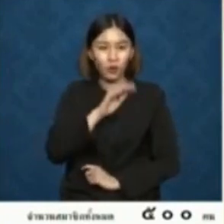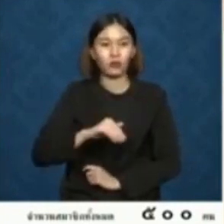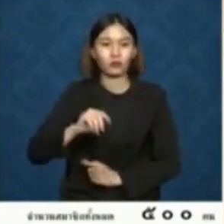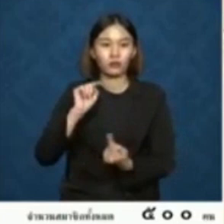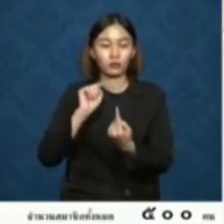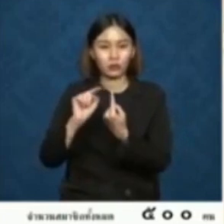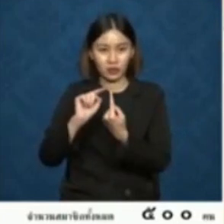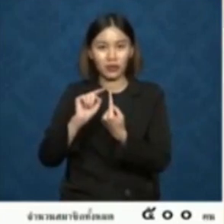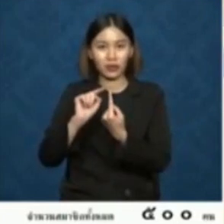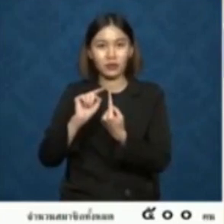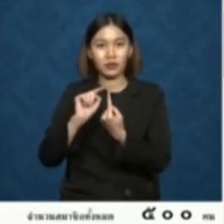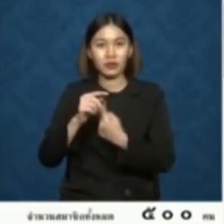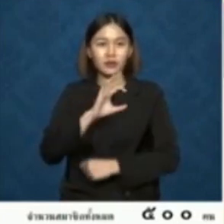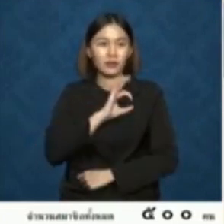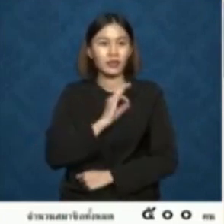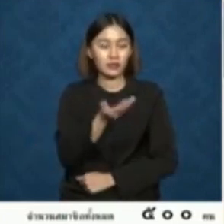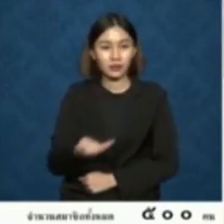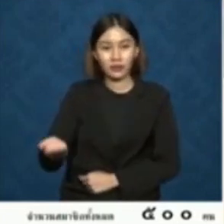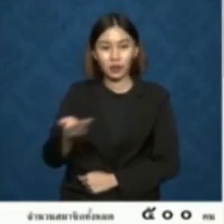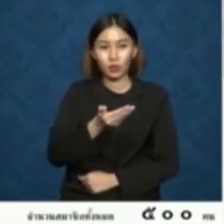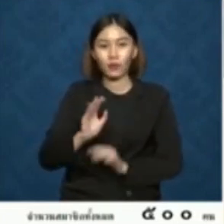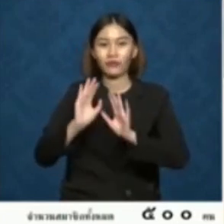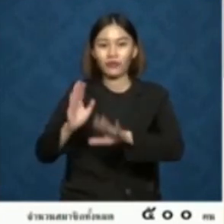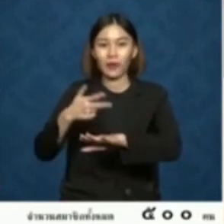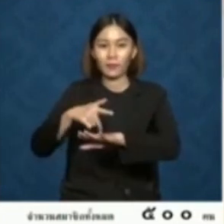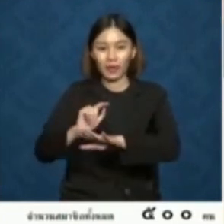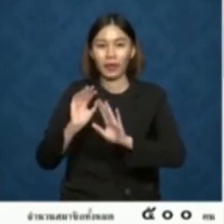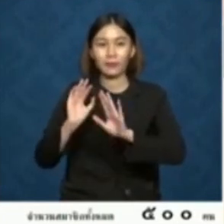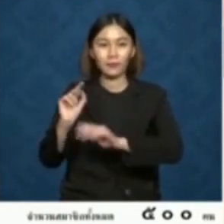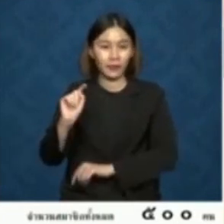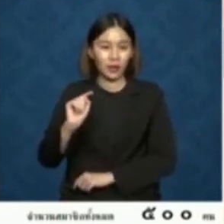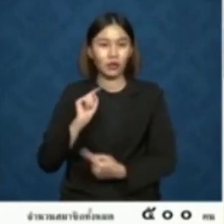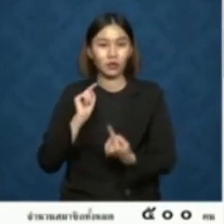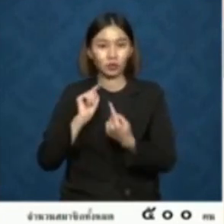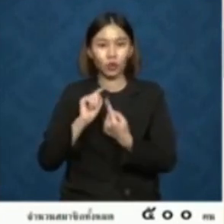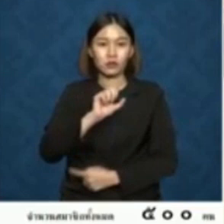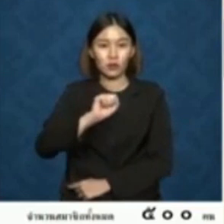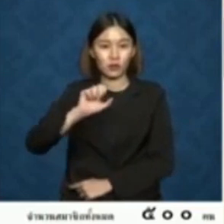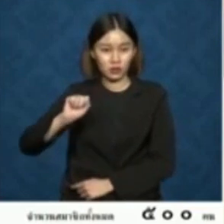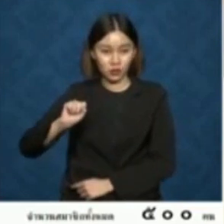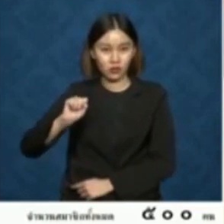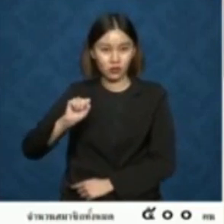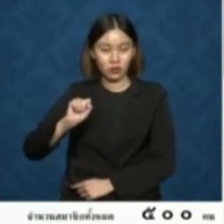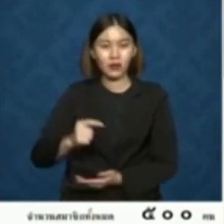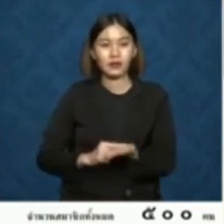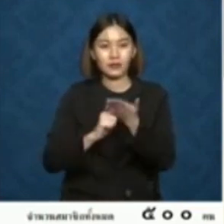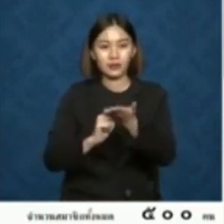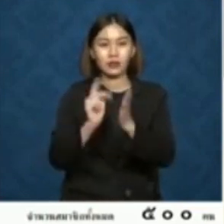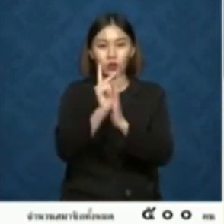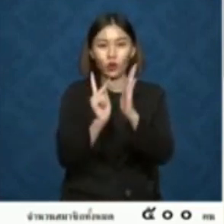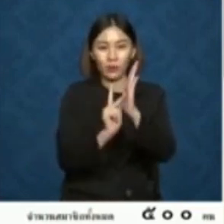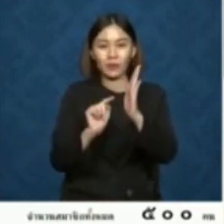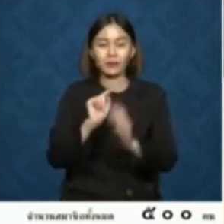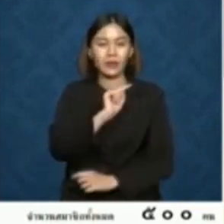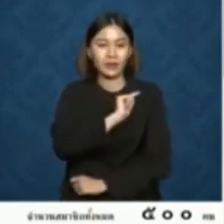องสมาชิกทุกท่านว่าผ่านท่านประธานว่าในความเป็นส.ส.การเสนอกฎหมายนั้น